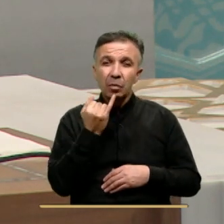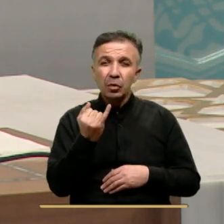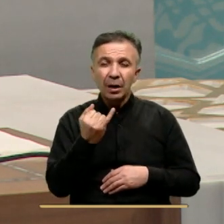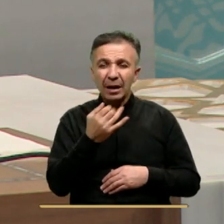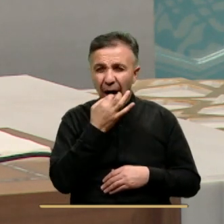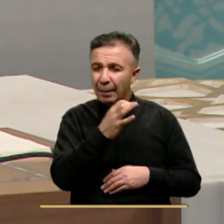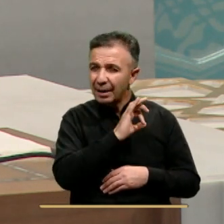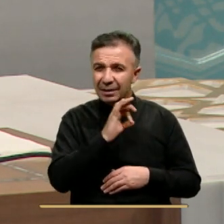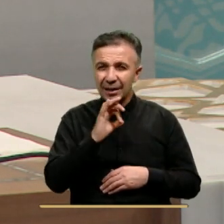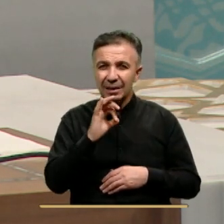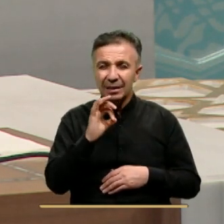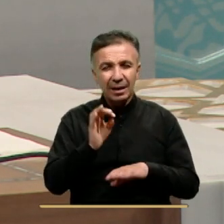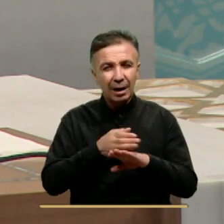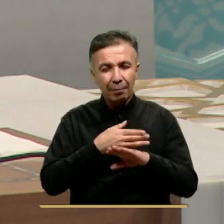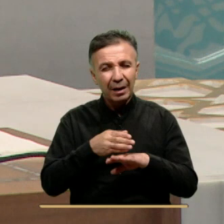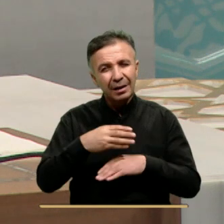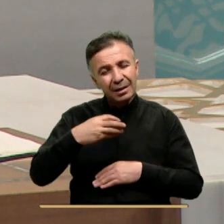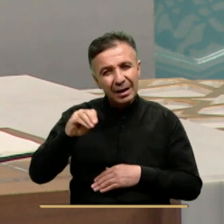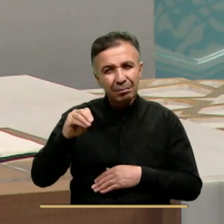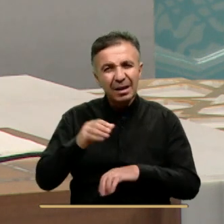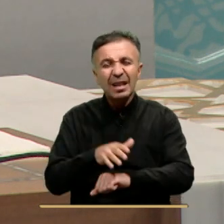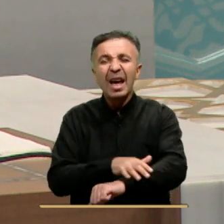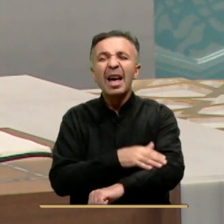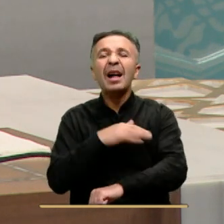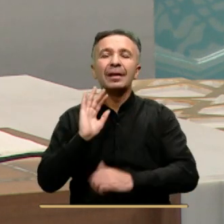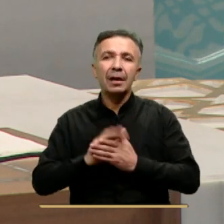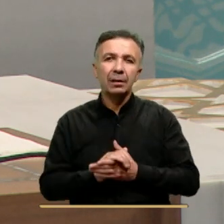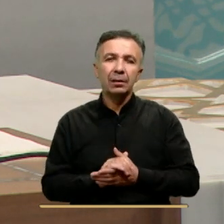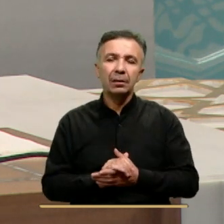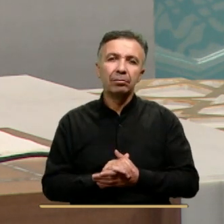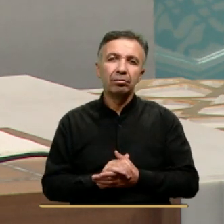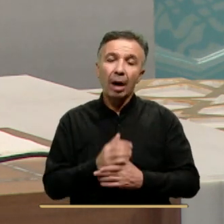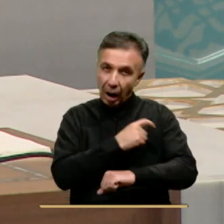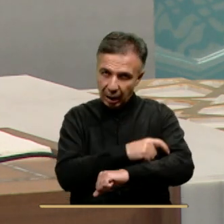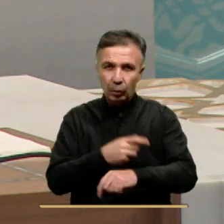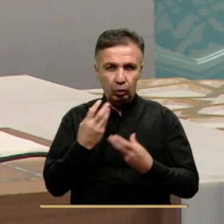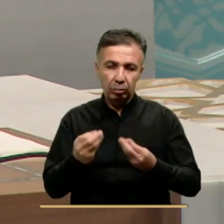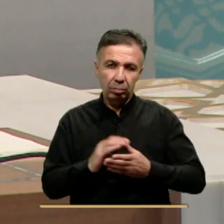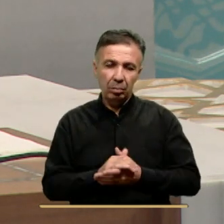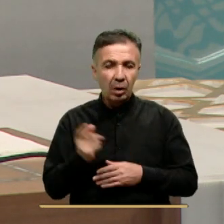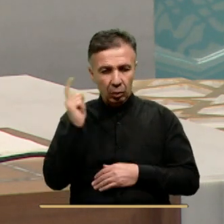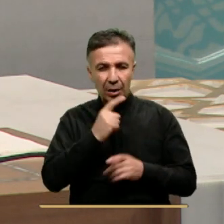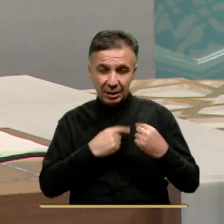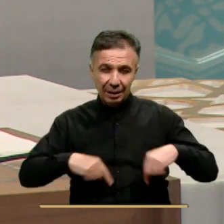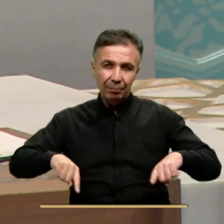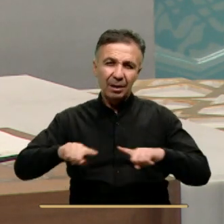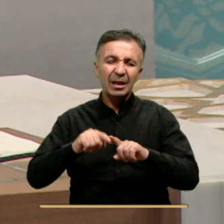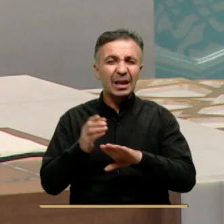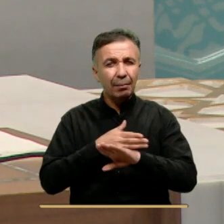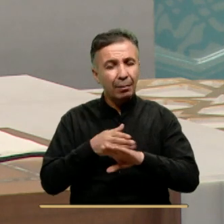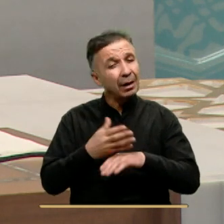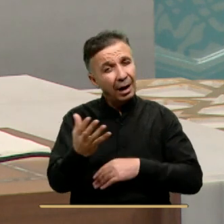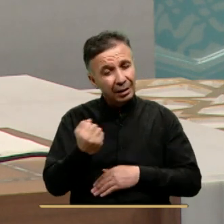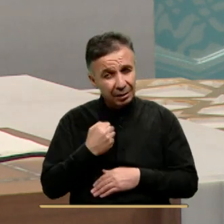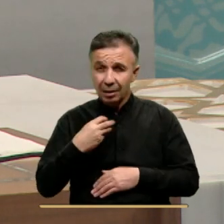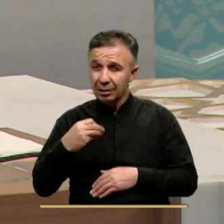vermeden satması helal değildir çok açık ve net bir şey Dolayısıyla Bizler de mal alırken